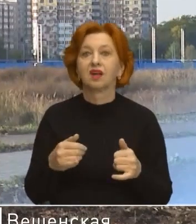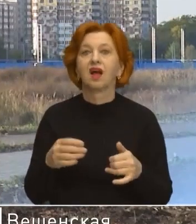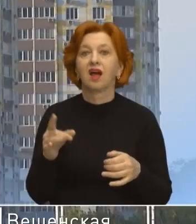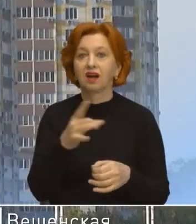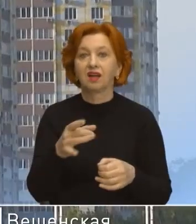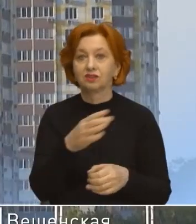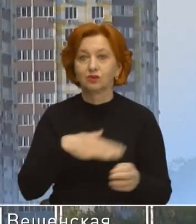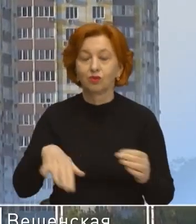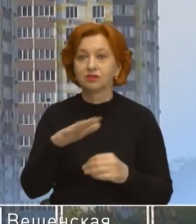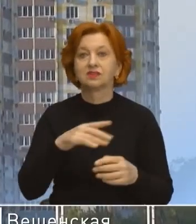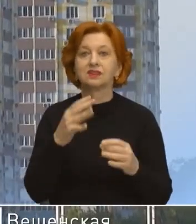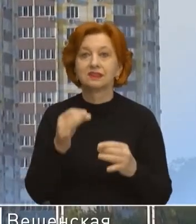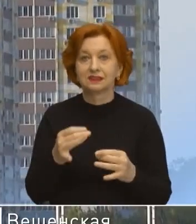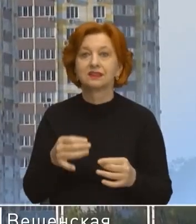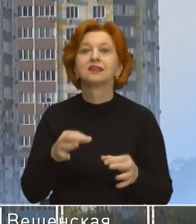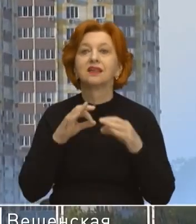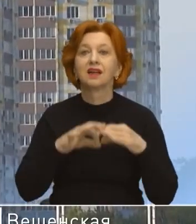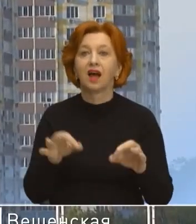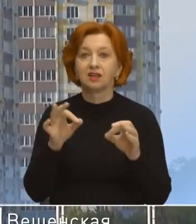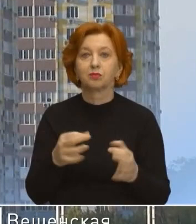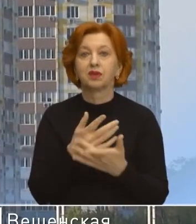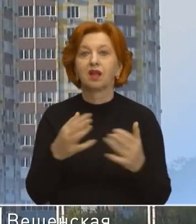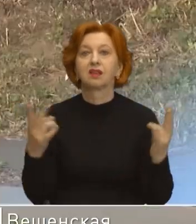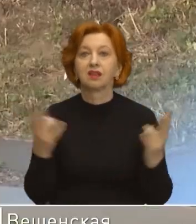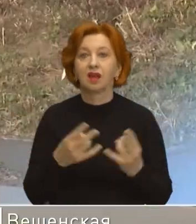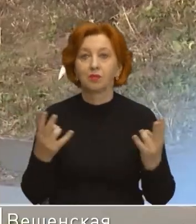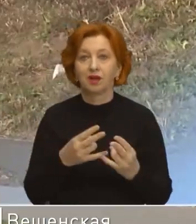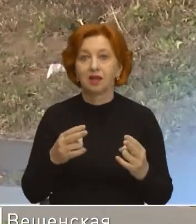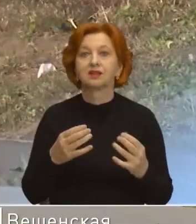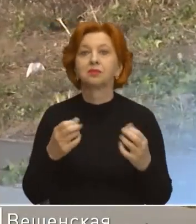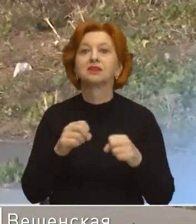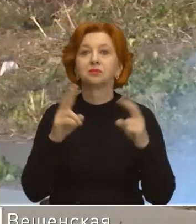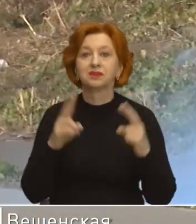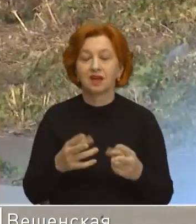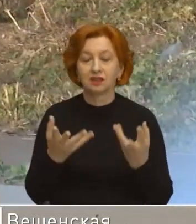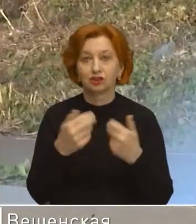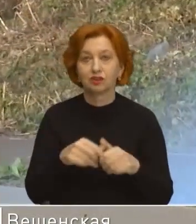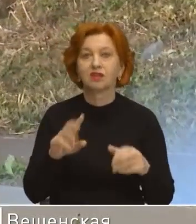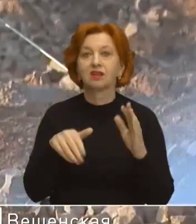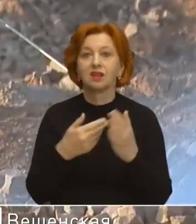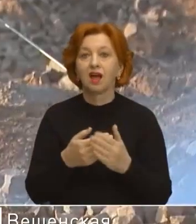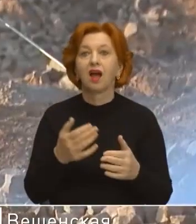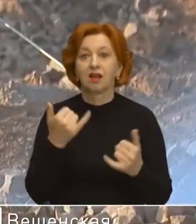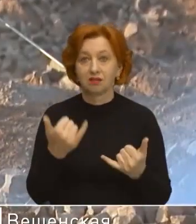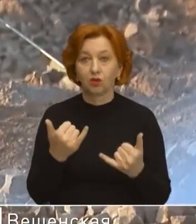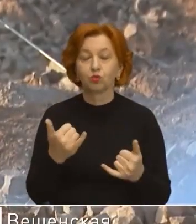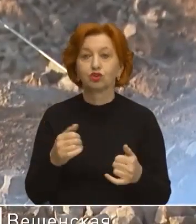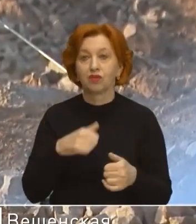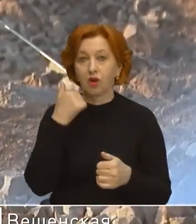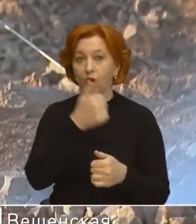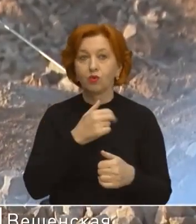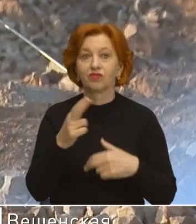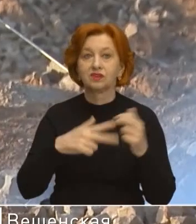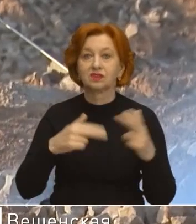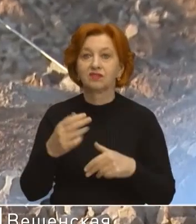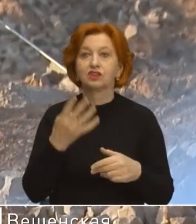достойной инфраструктурой, в том числе транспортной, просто необходимо, отмечают специалисты. Поэтому в марте текущего года были заключены контракты на